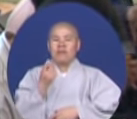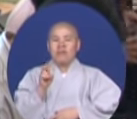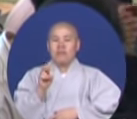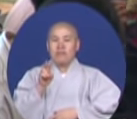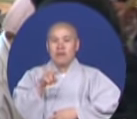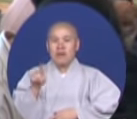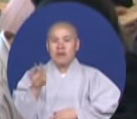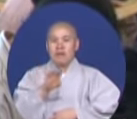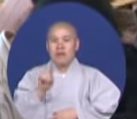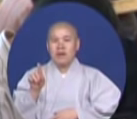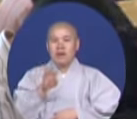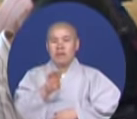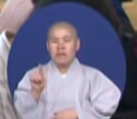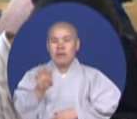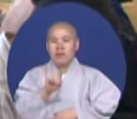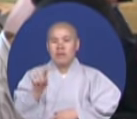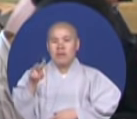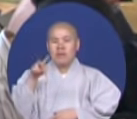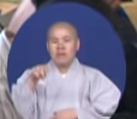정삼업진언